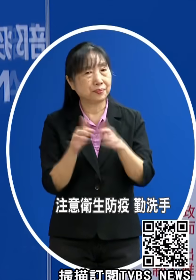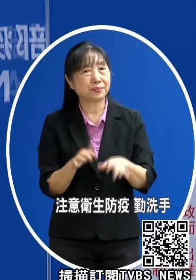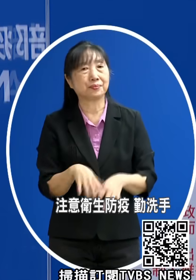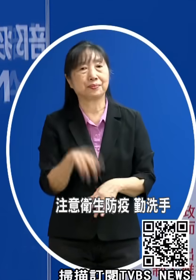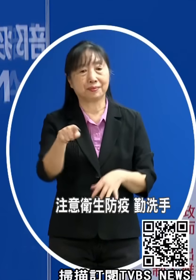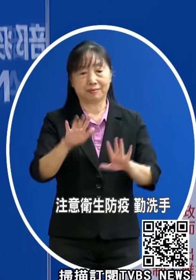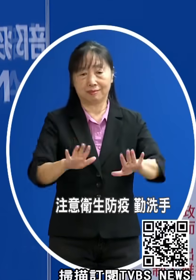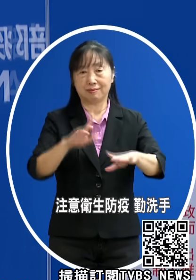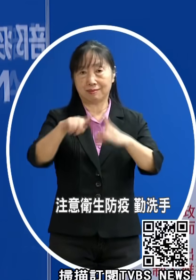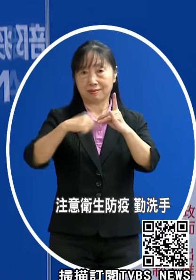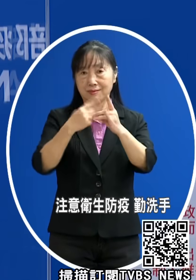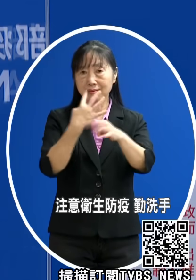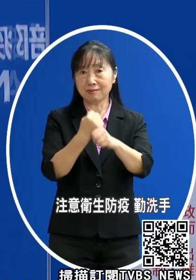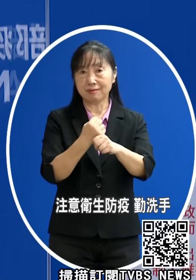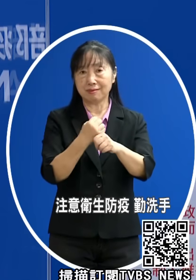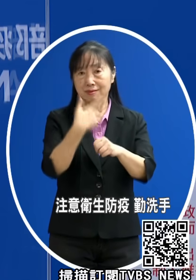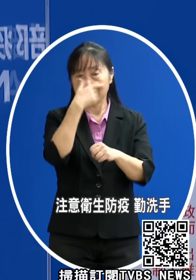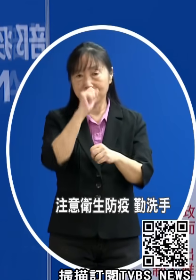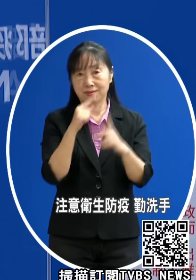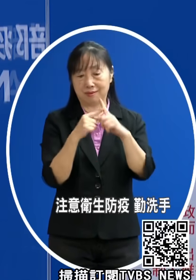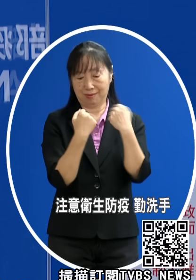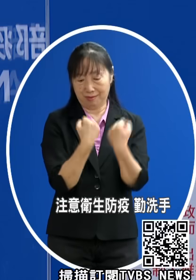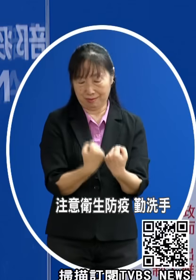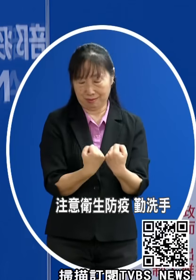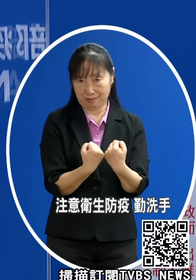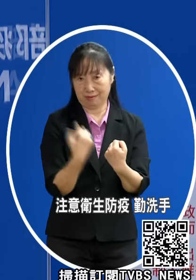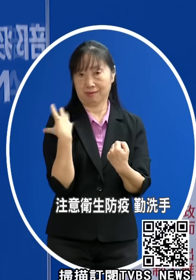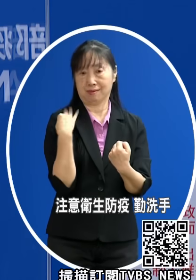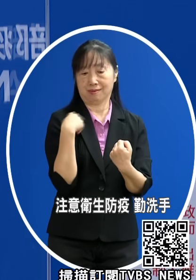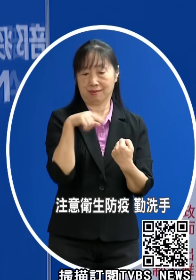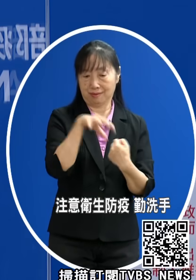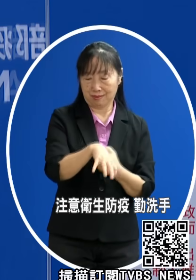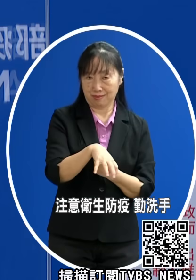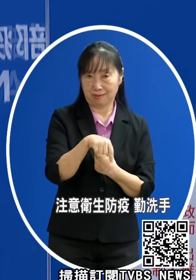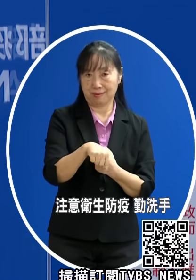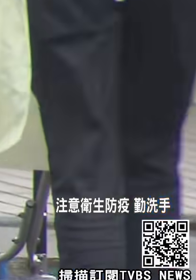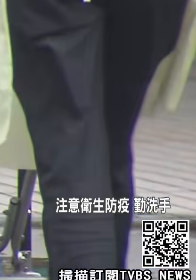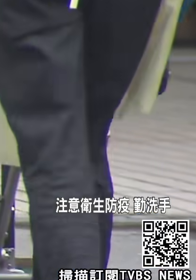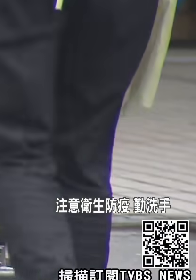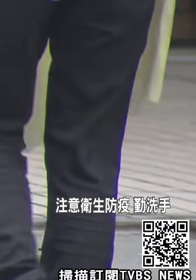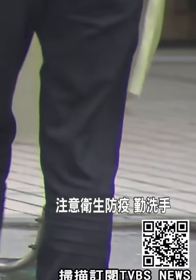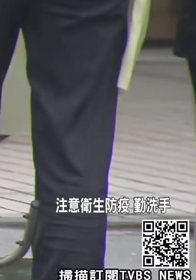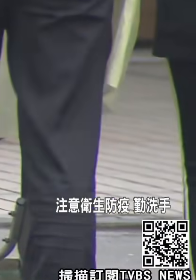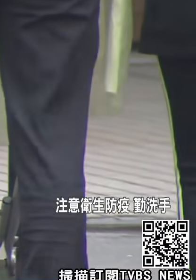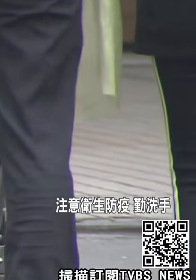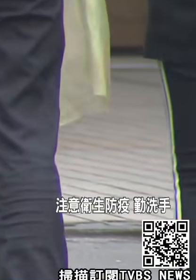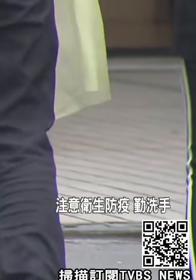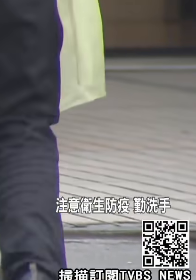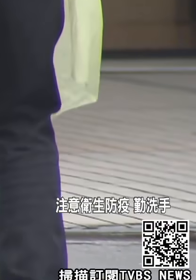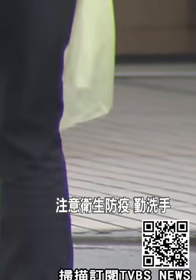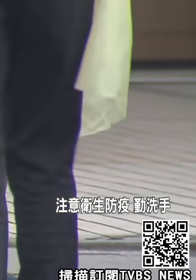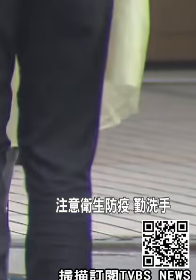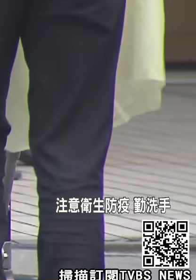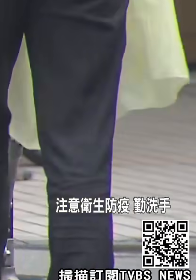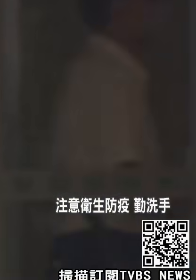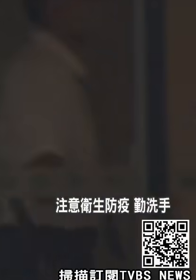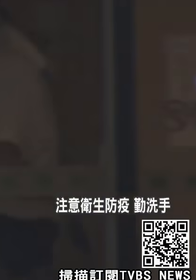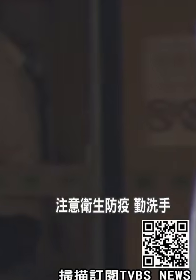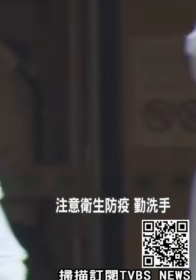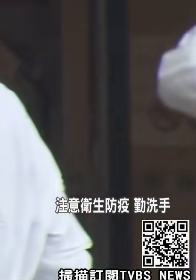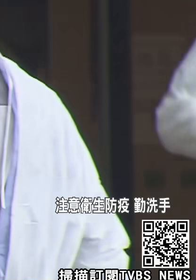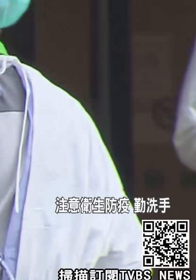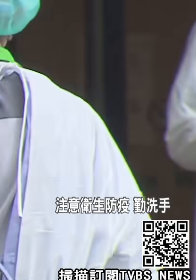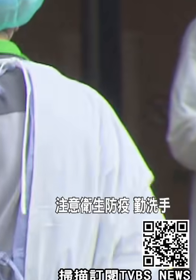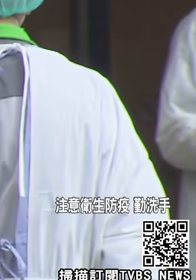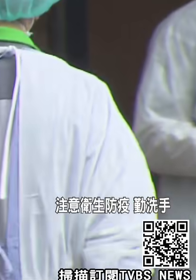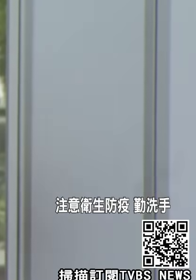午节，大家都留在你原来的所在的县市。 牺牲一家团聚换取疫情稳定，别人好